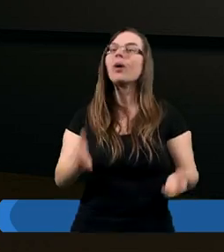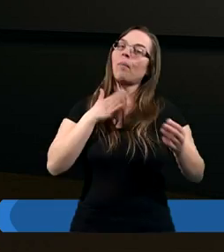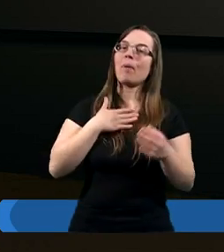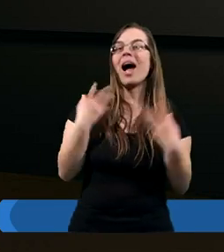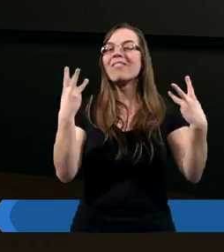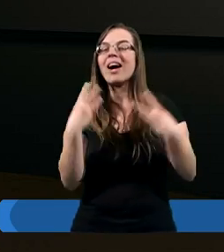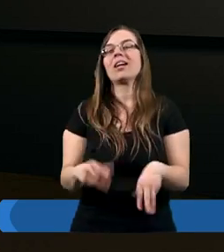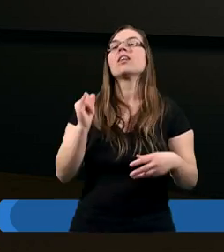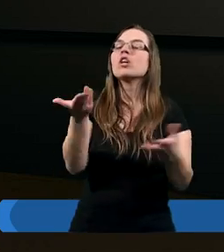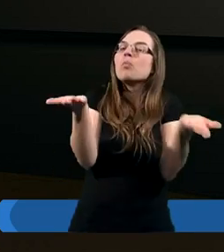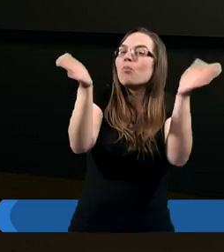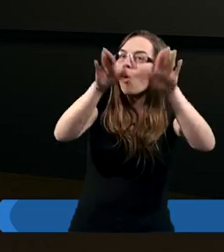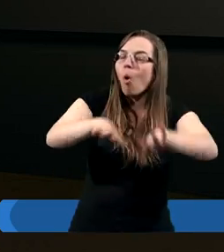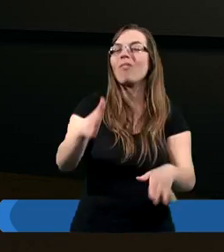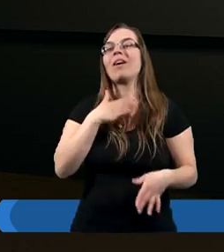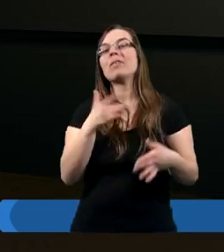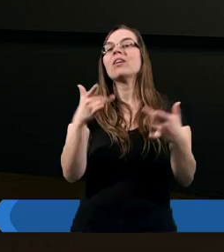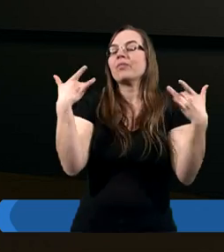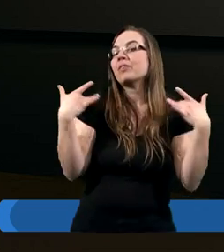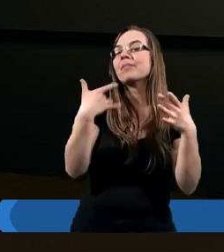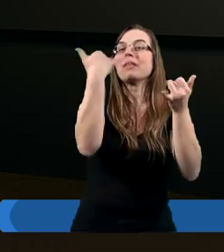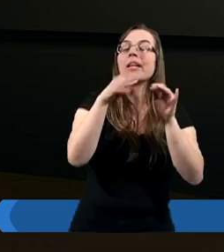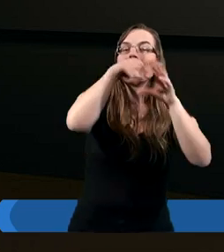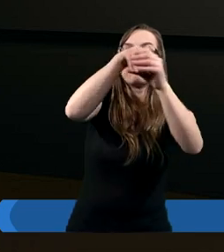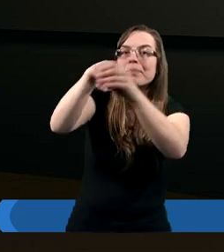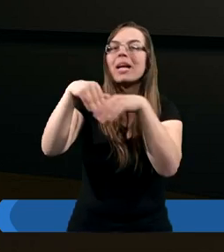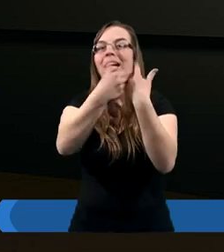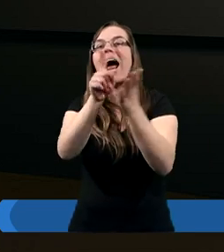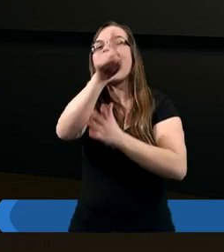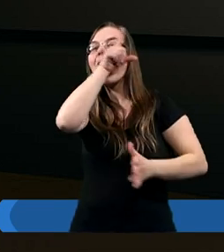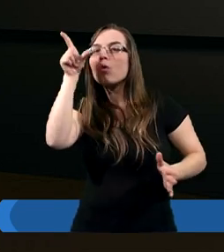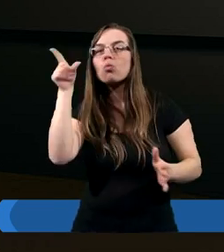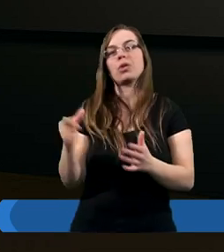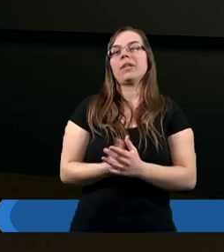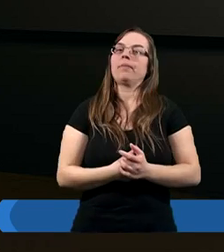wnosząc jednocześnie też błogosławieństwo w życie innych ludzi.